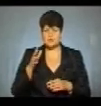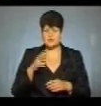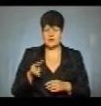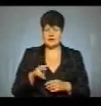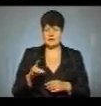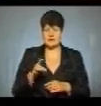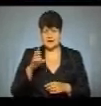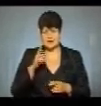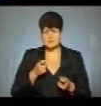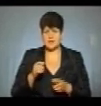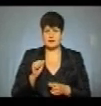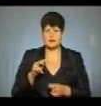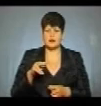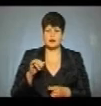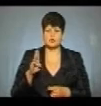райдержадміністрації Анна Ліщук.